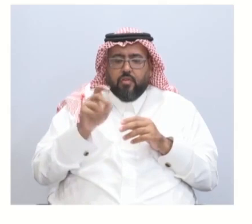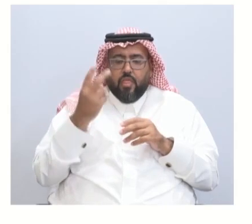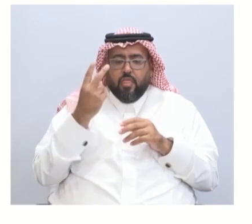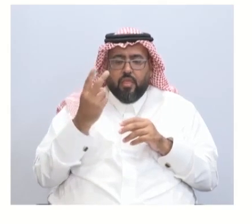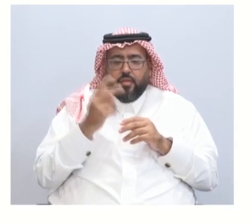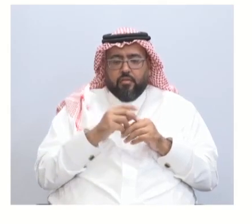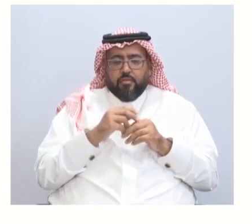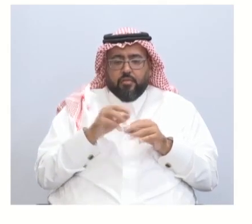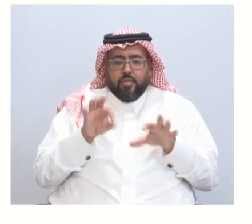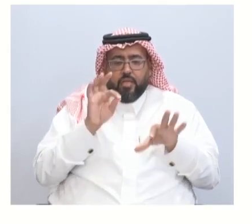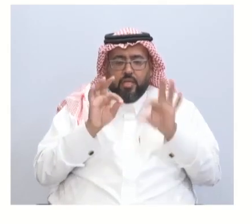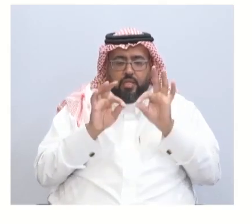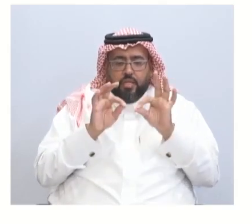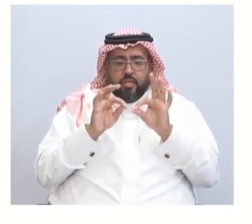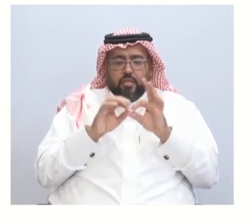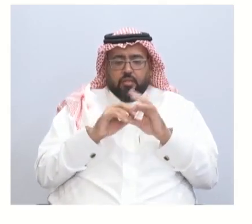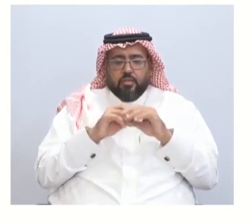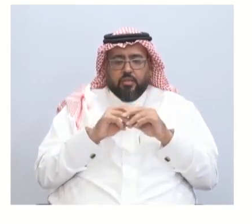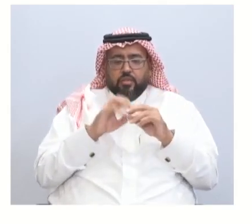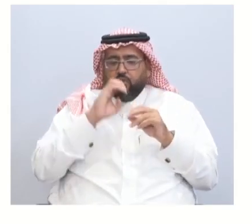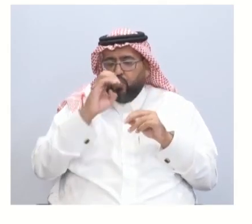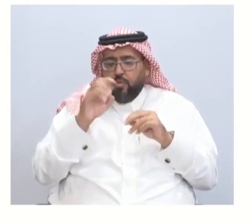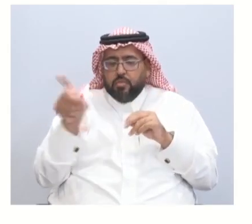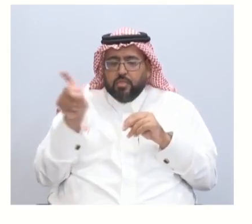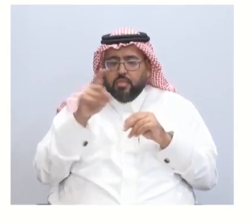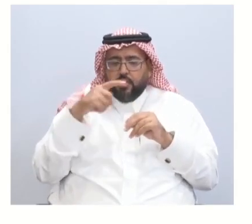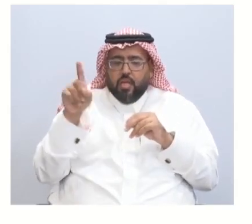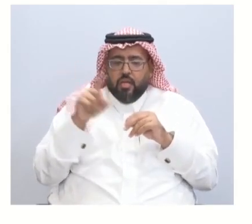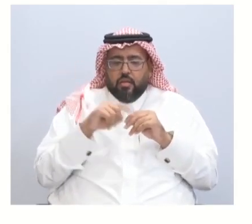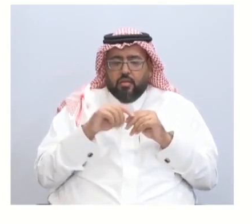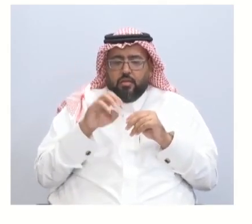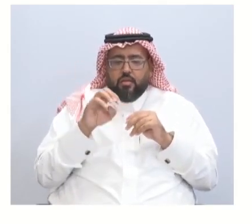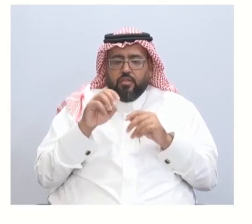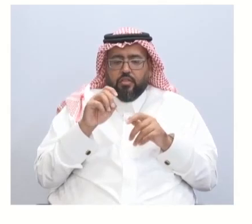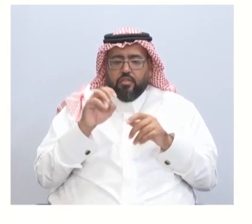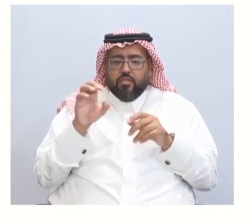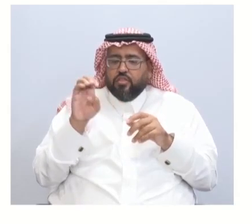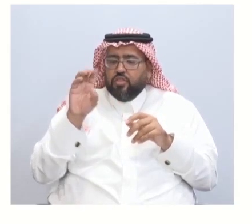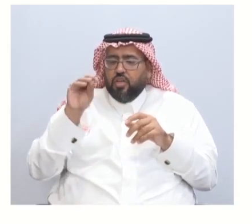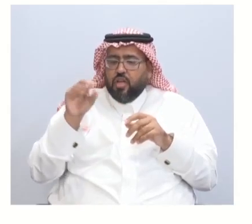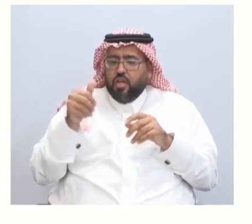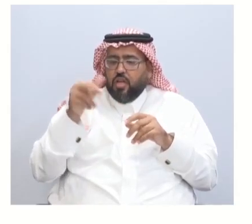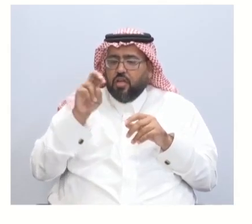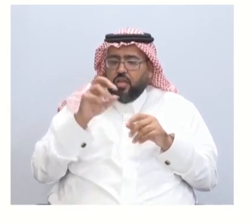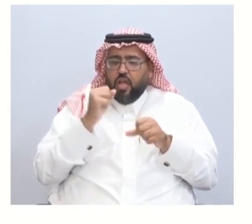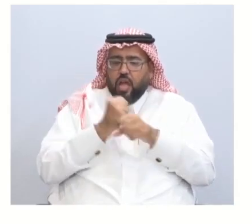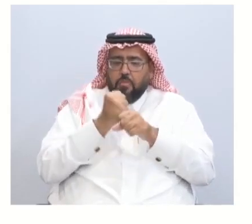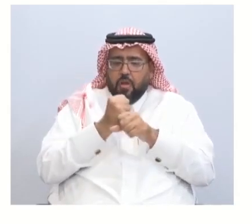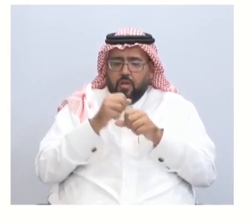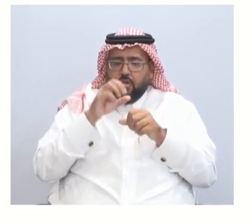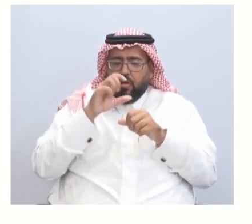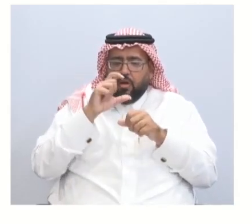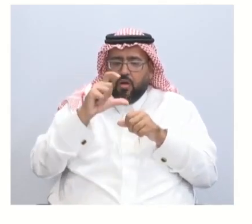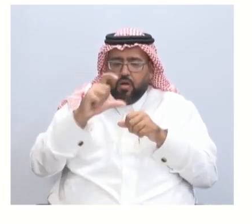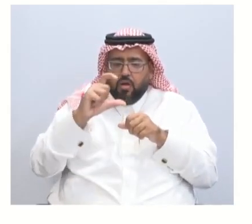اثنين اختر او اختار الاجابه الصحيحه فيما يلي جهاز يست